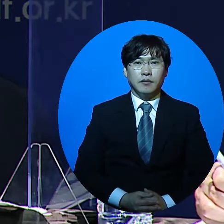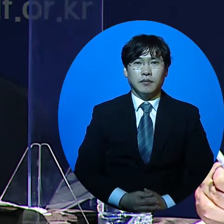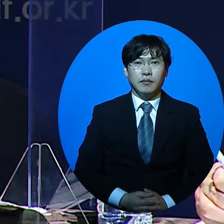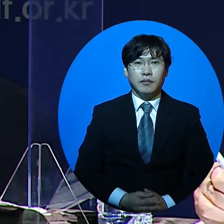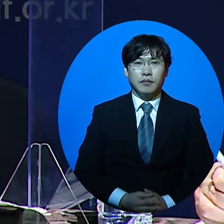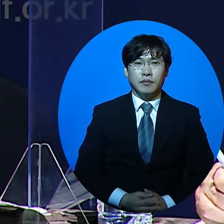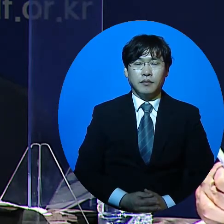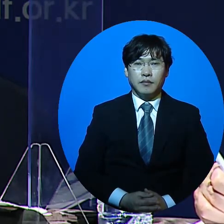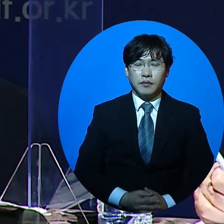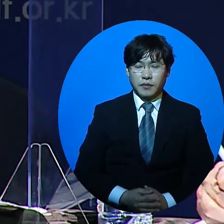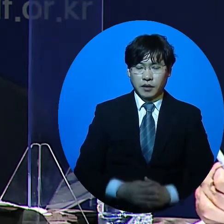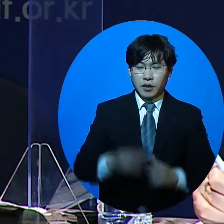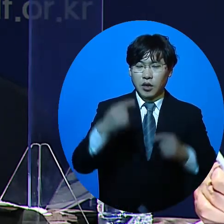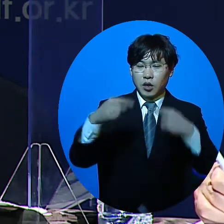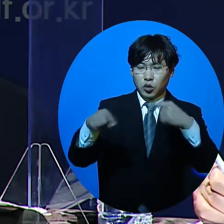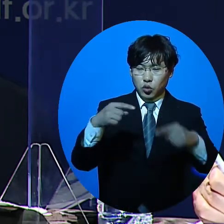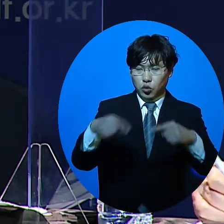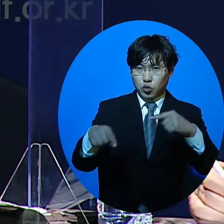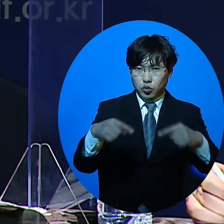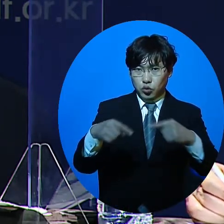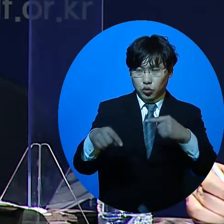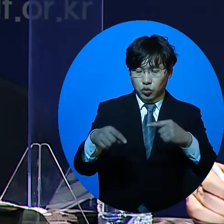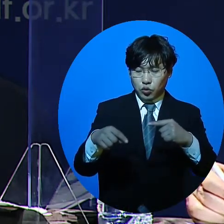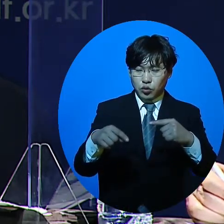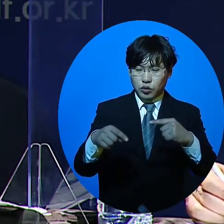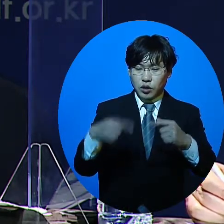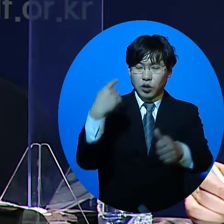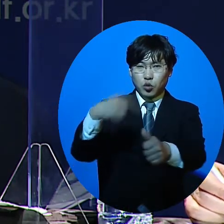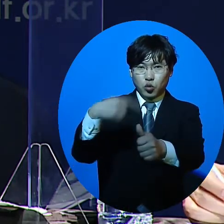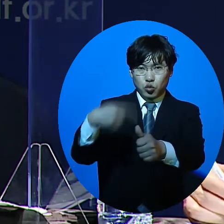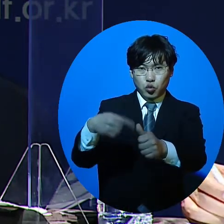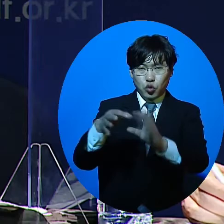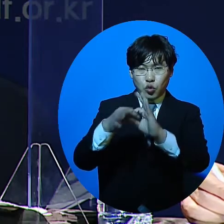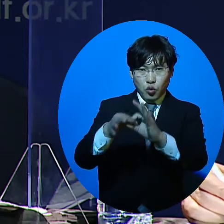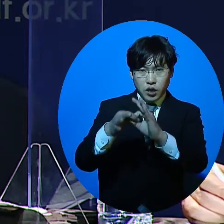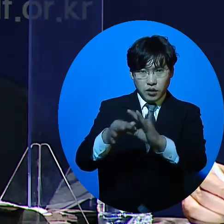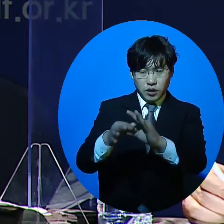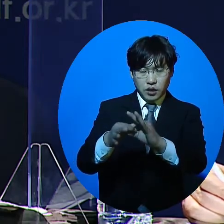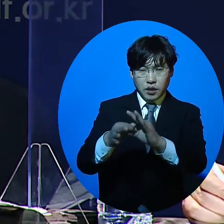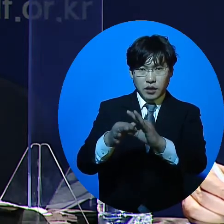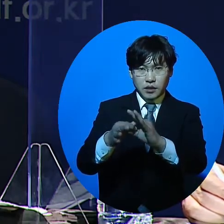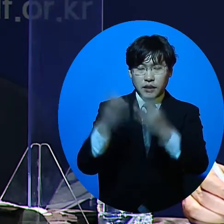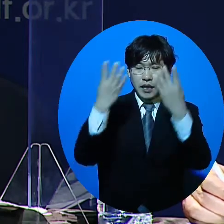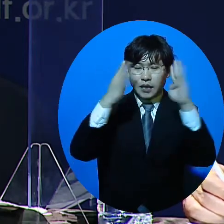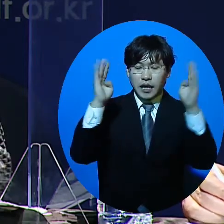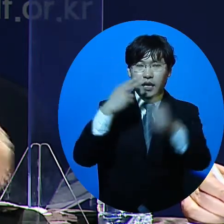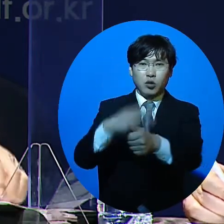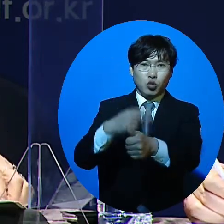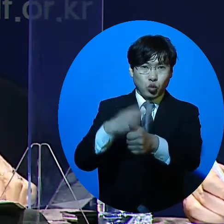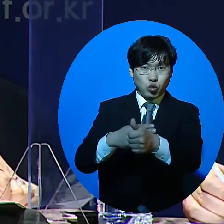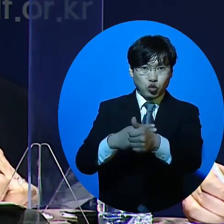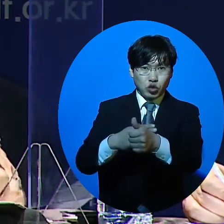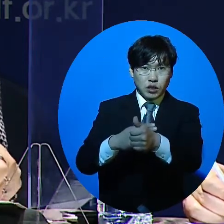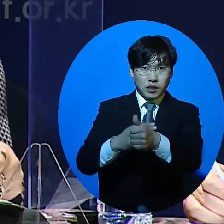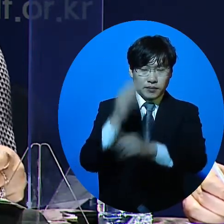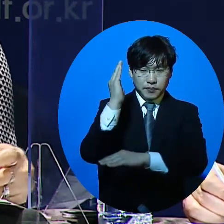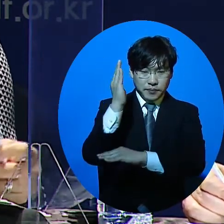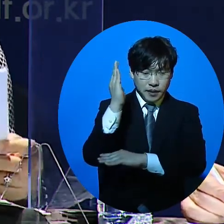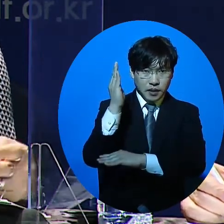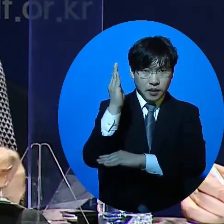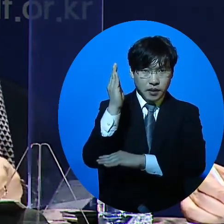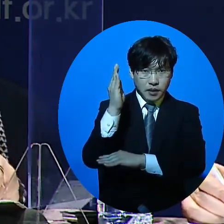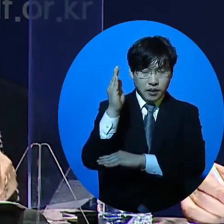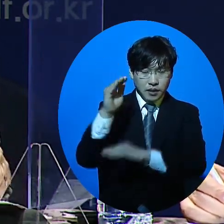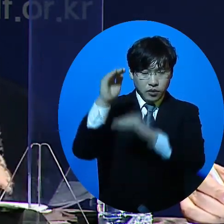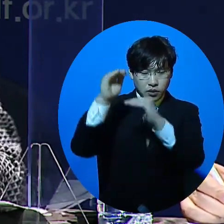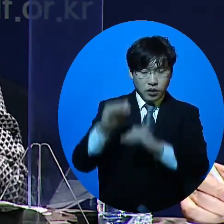교육 쪽에서 연구를 하시고 또 학생들을 가르치는 교수님께서 이렇게 제가 이런